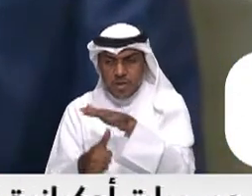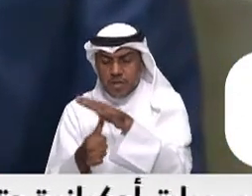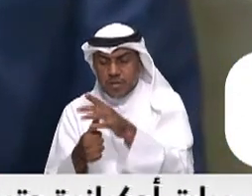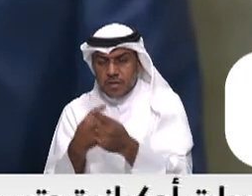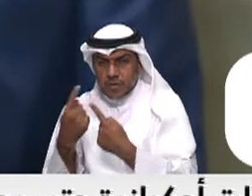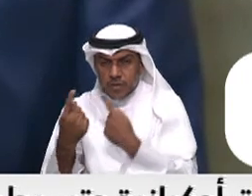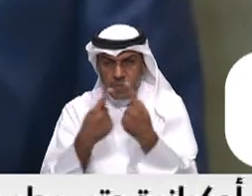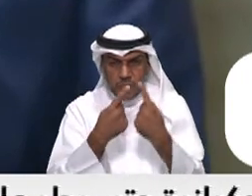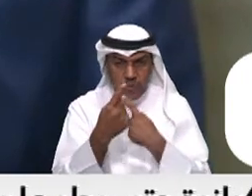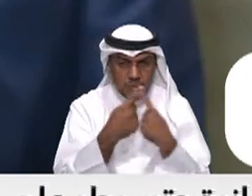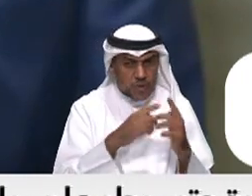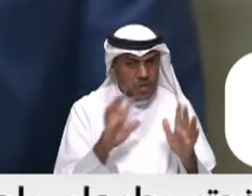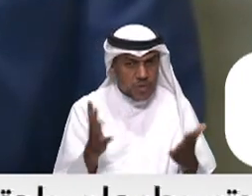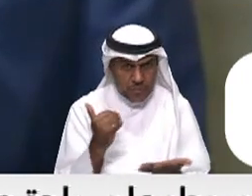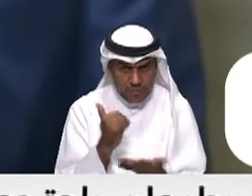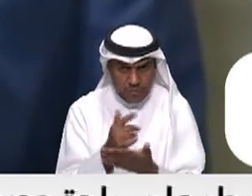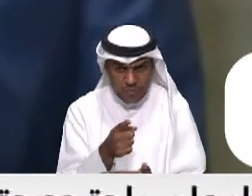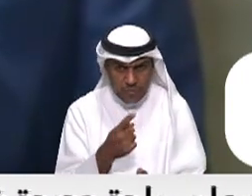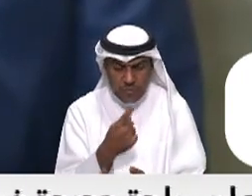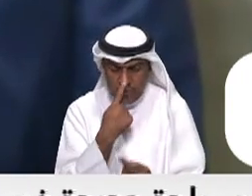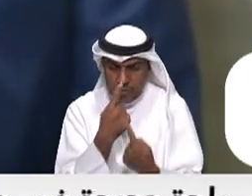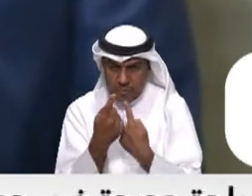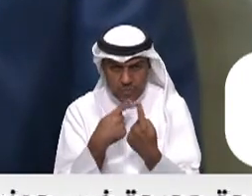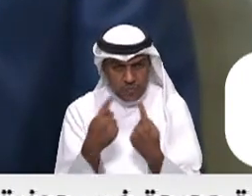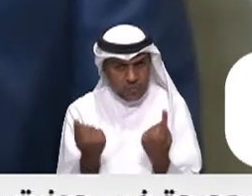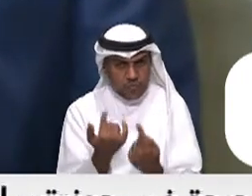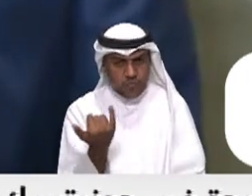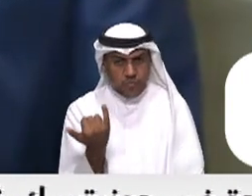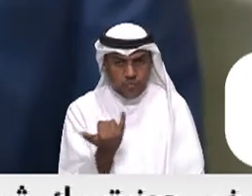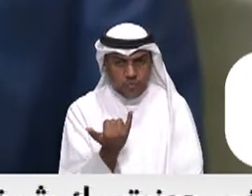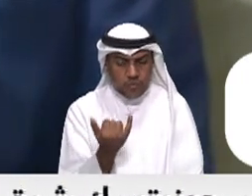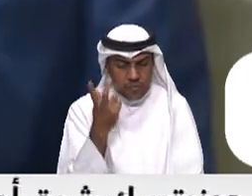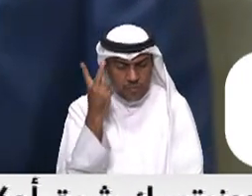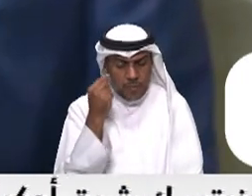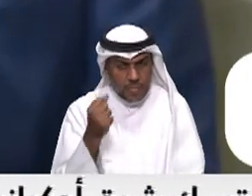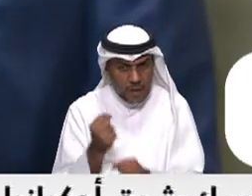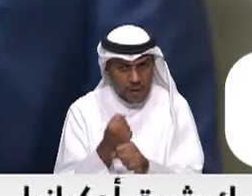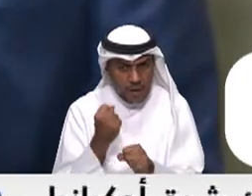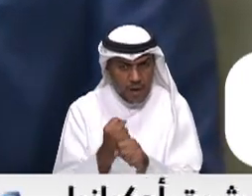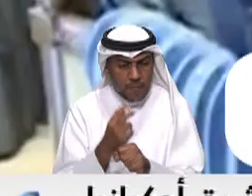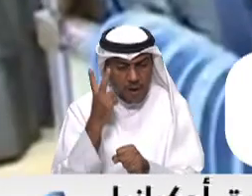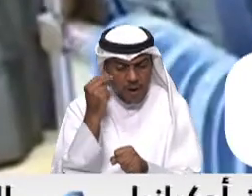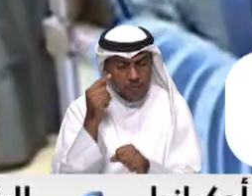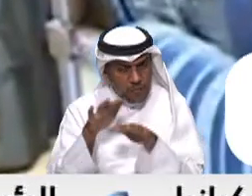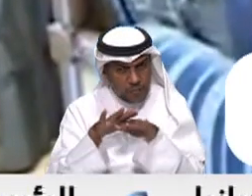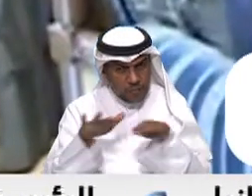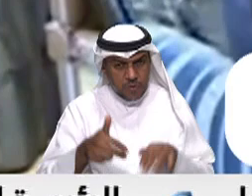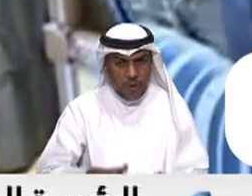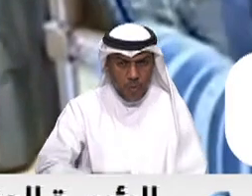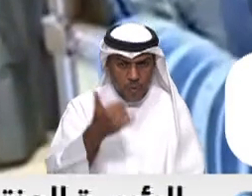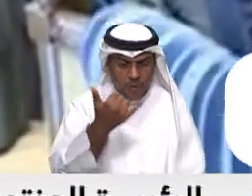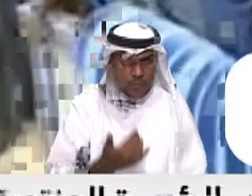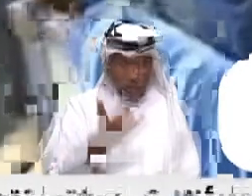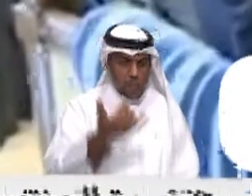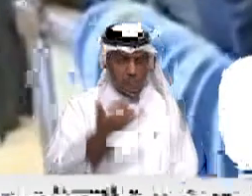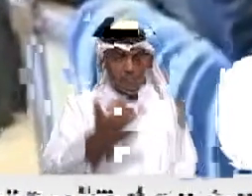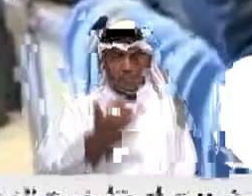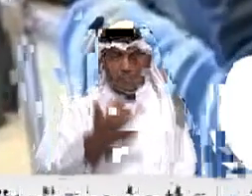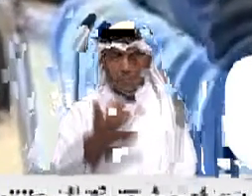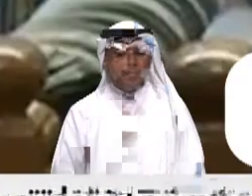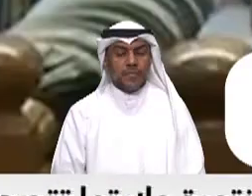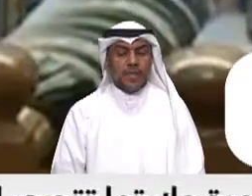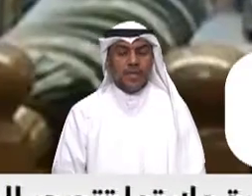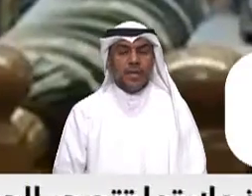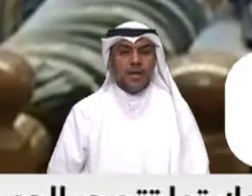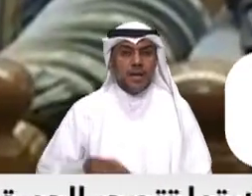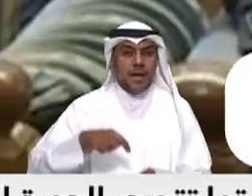أي شخص مستعد للعب دور حاسم في وضع لبنان على مسار جديد من القوة والأمن والاستقرار. كما وصل إلى بيروت الأمين